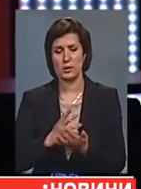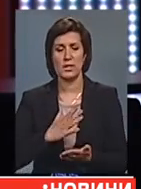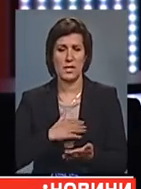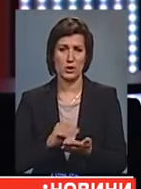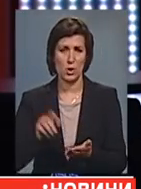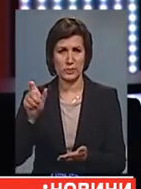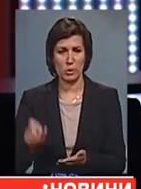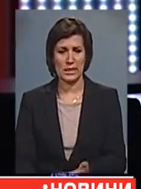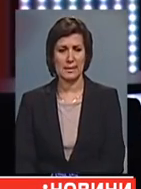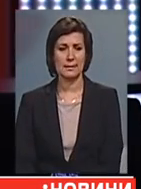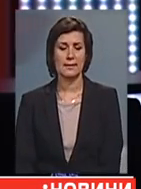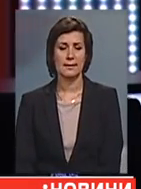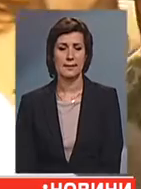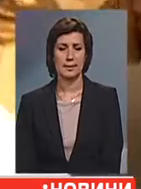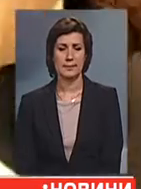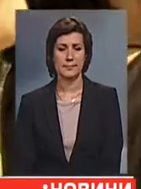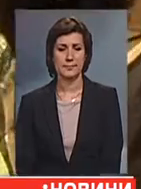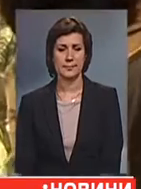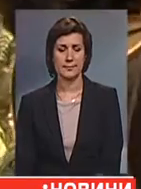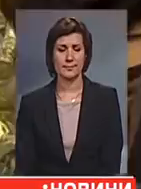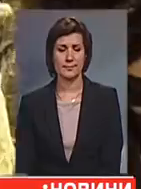Марина Ансіфорова.